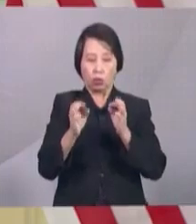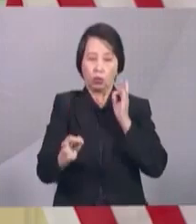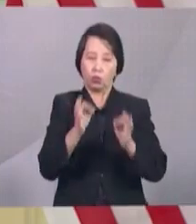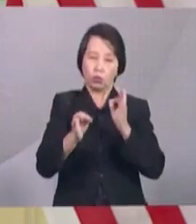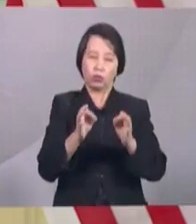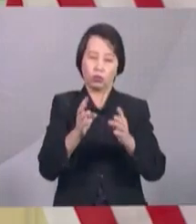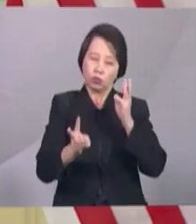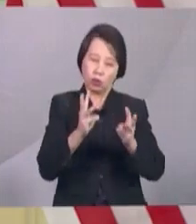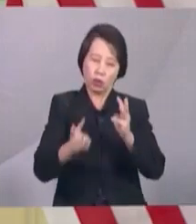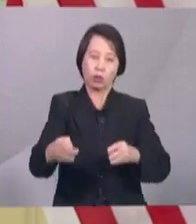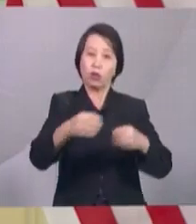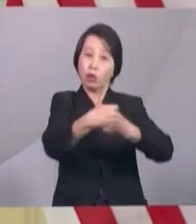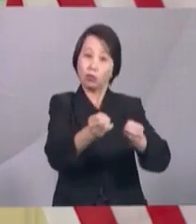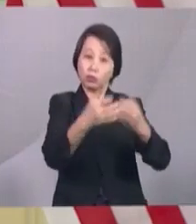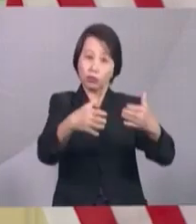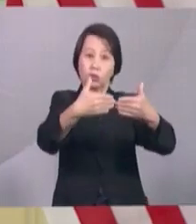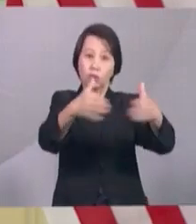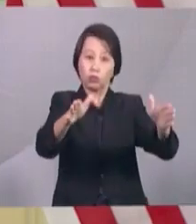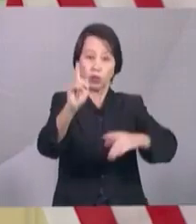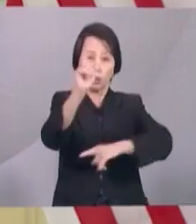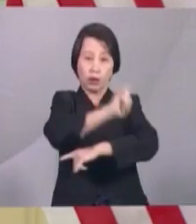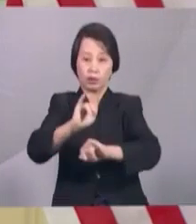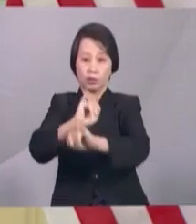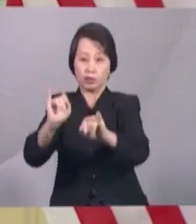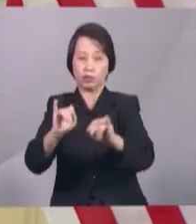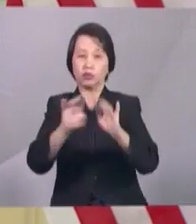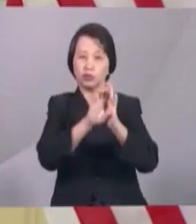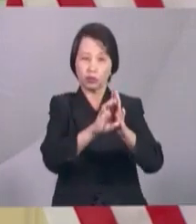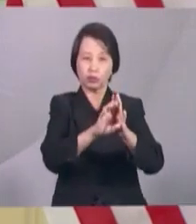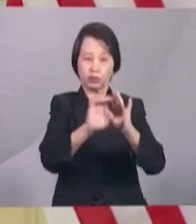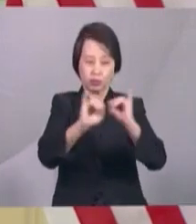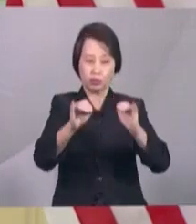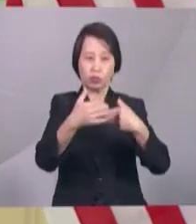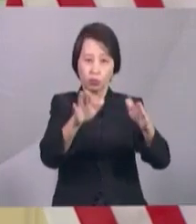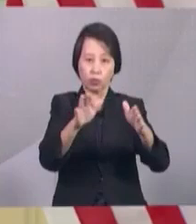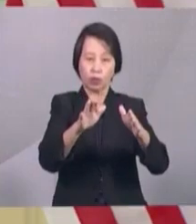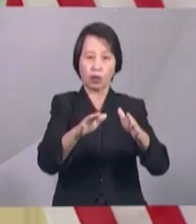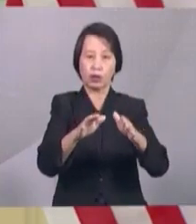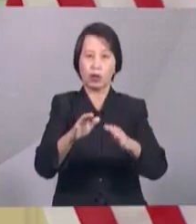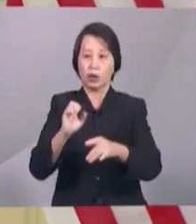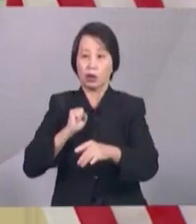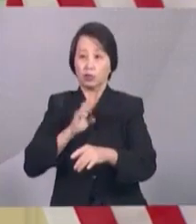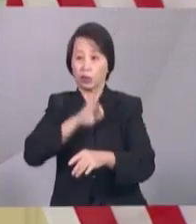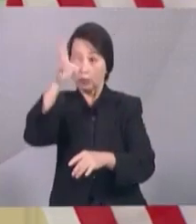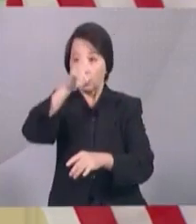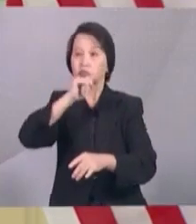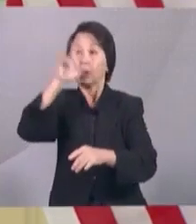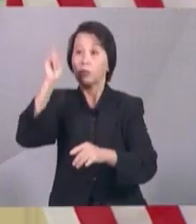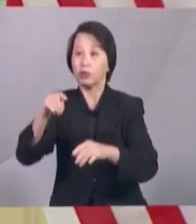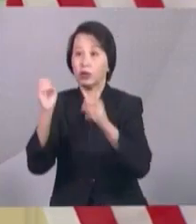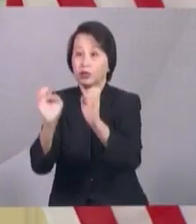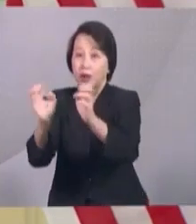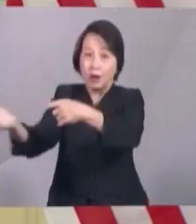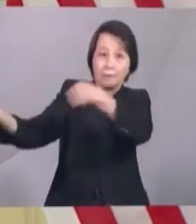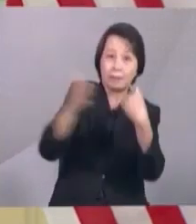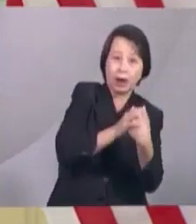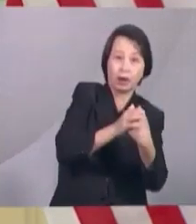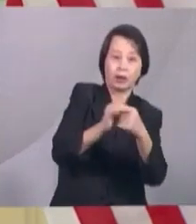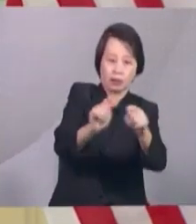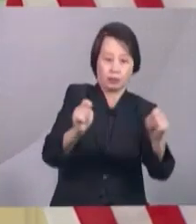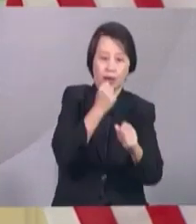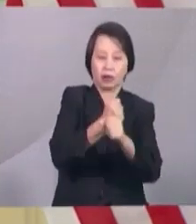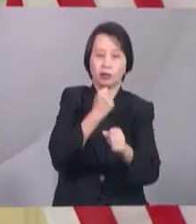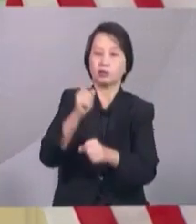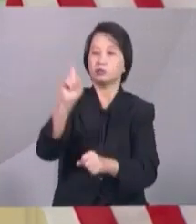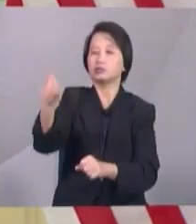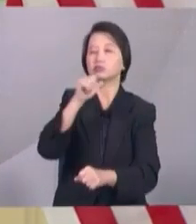dibuka, akan dibuka kepada hari Isnin misalnya, tidak perlu tergesa-gesa untuk pulang ke tempat kerja,